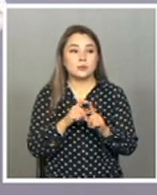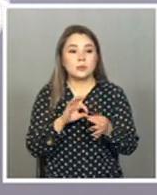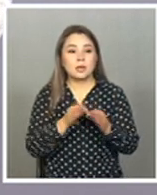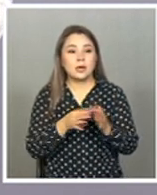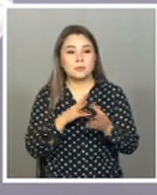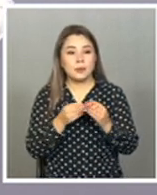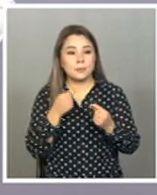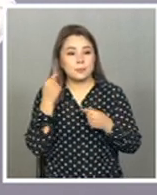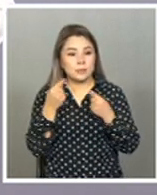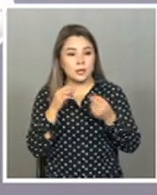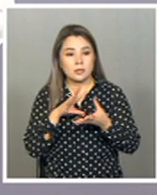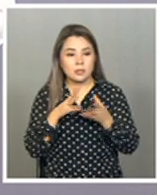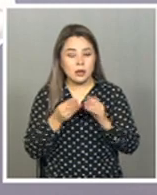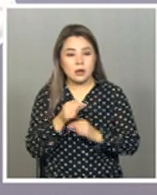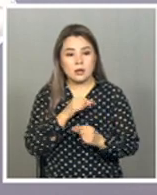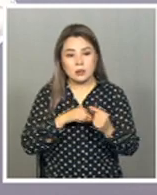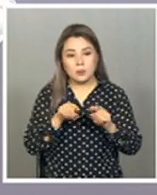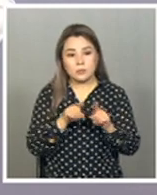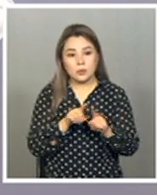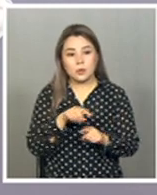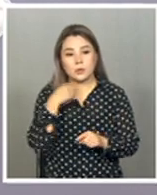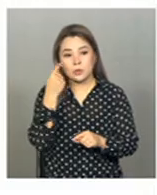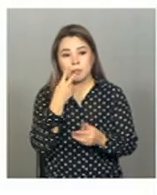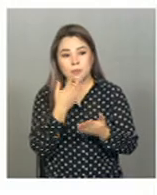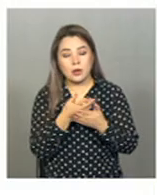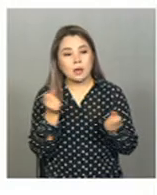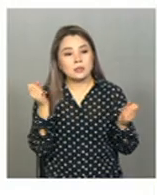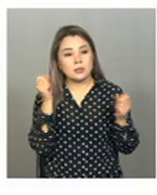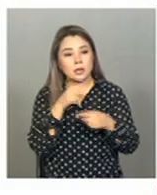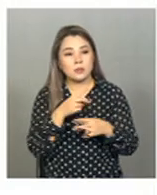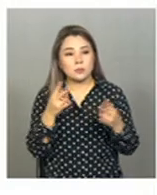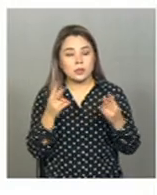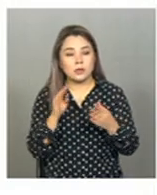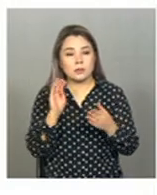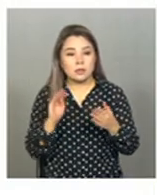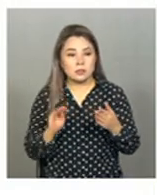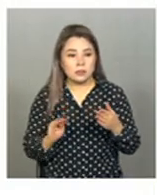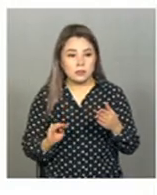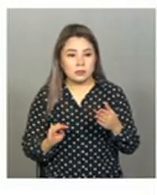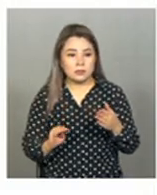қарай кәсіп түрін анықтап көріңіз.